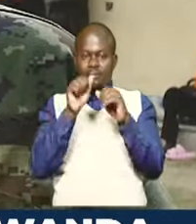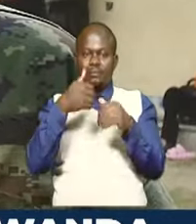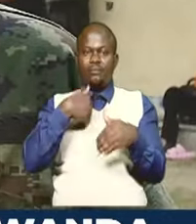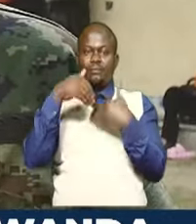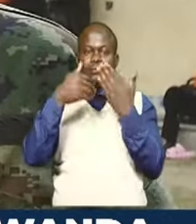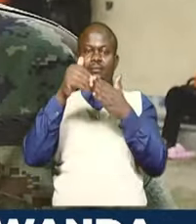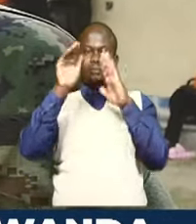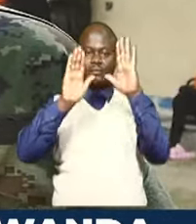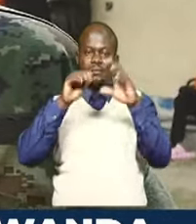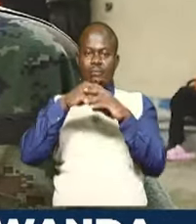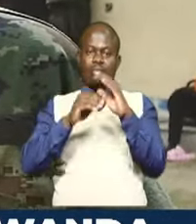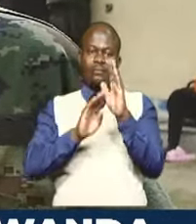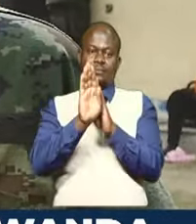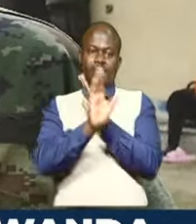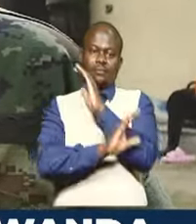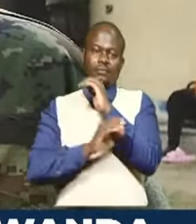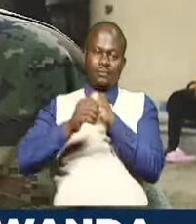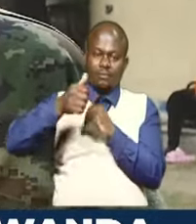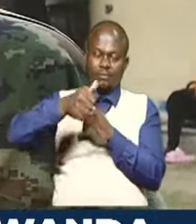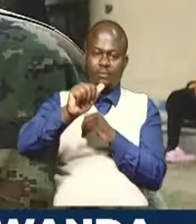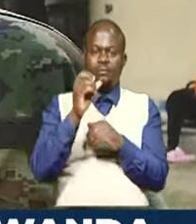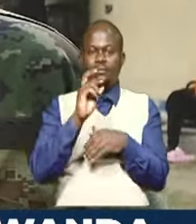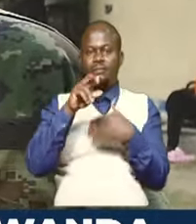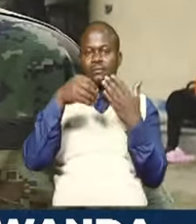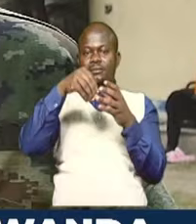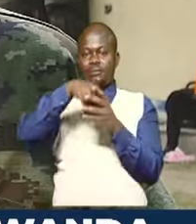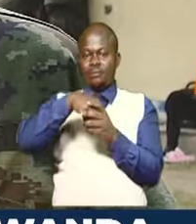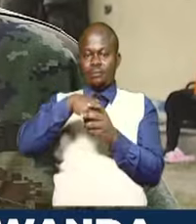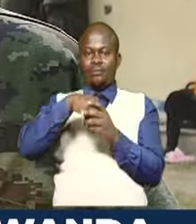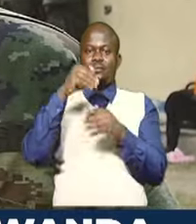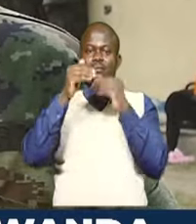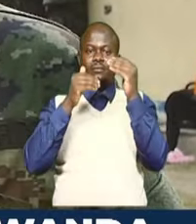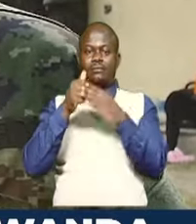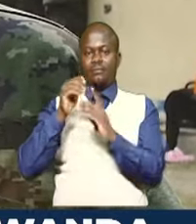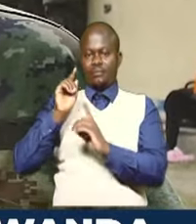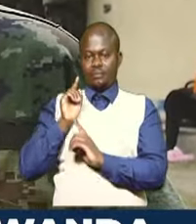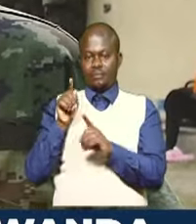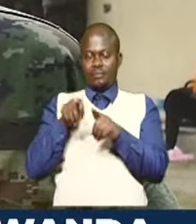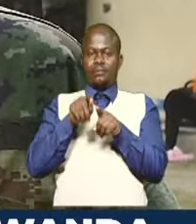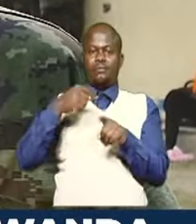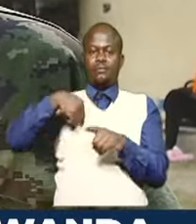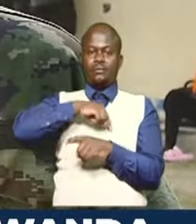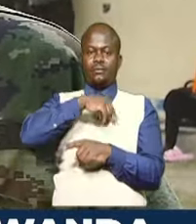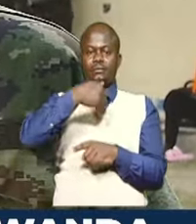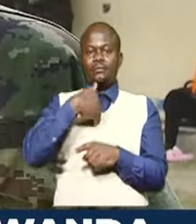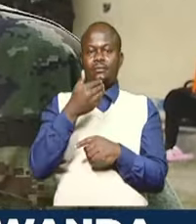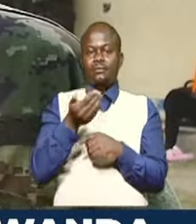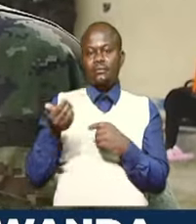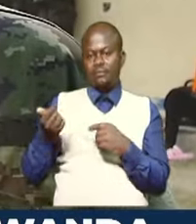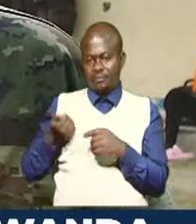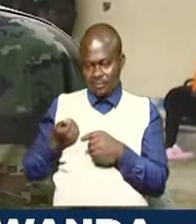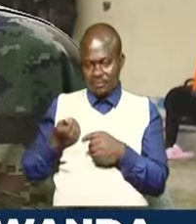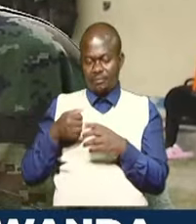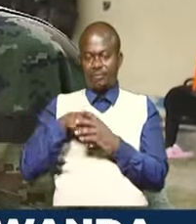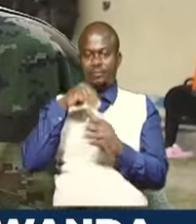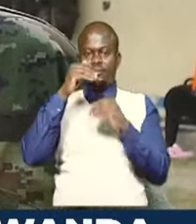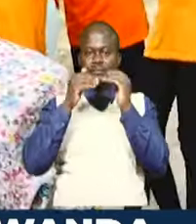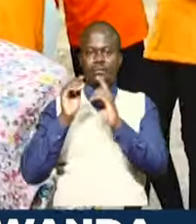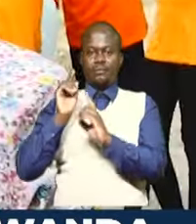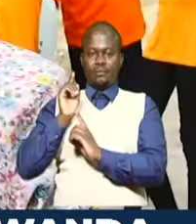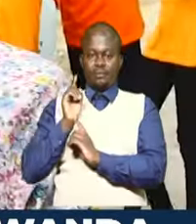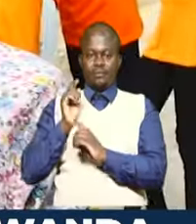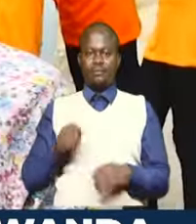uruhare mu iterambere ry'igihugu cyabo cyangwa se mu nzego z'umutekano nk'uko natwe tubafite abana bakobwa mu nzego